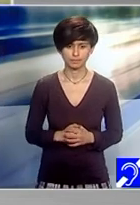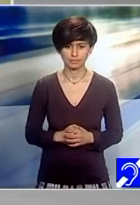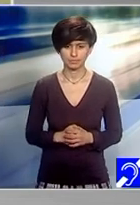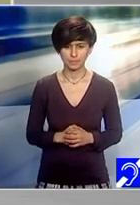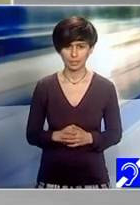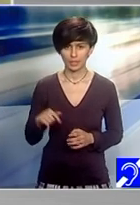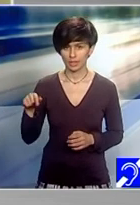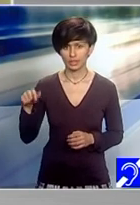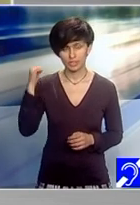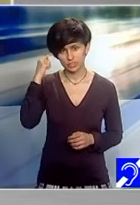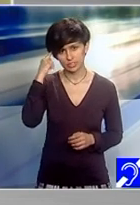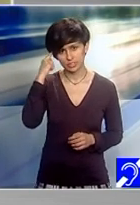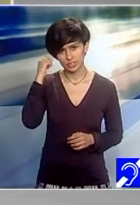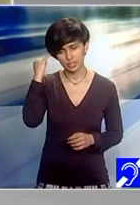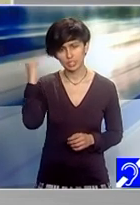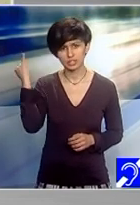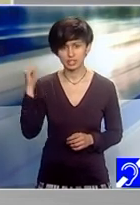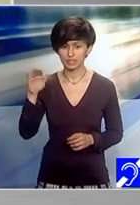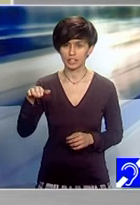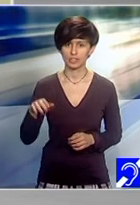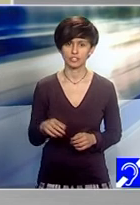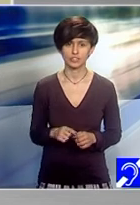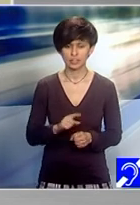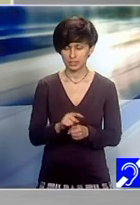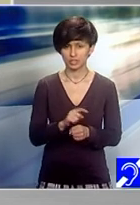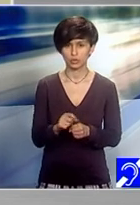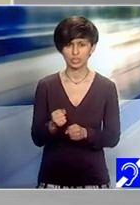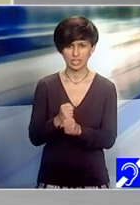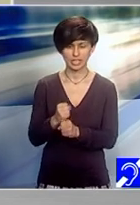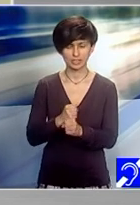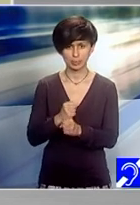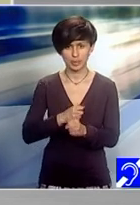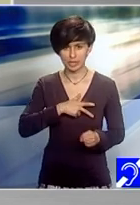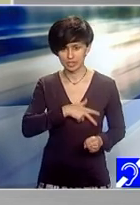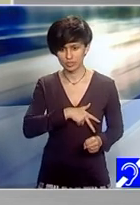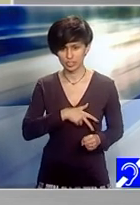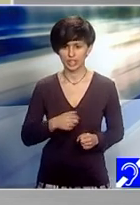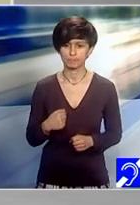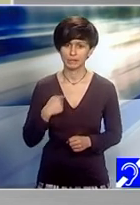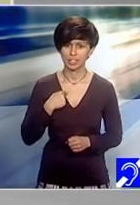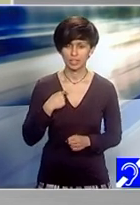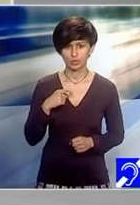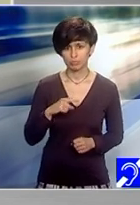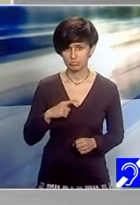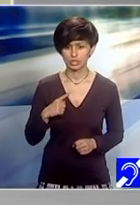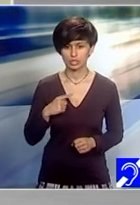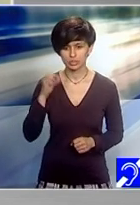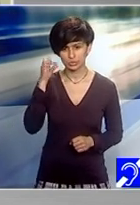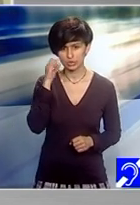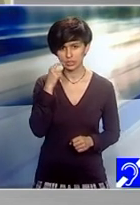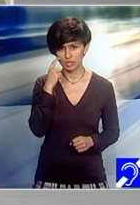și așa elemente de experiment social, în sensul că sunt foarte curios să aflu ce ați aflat de